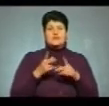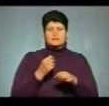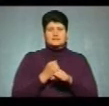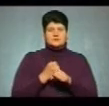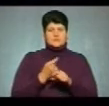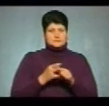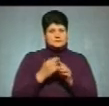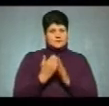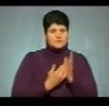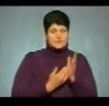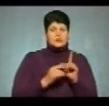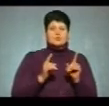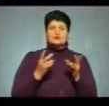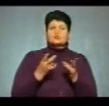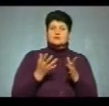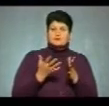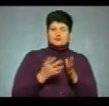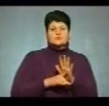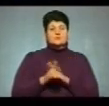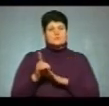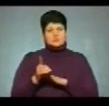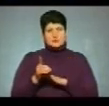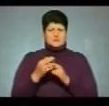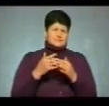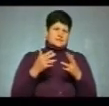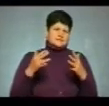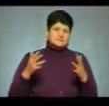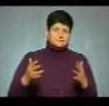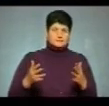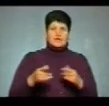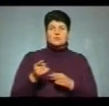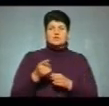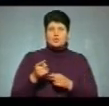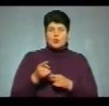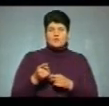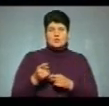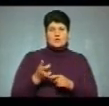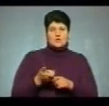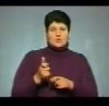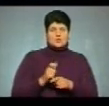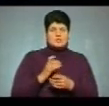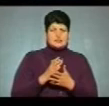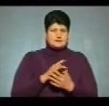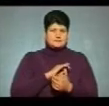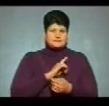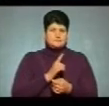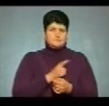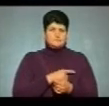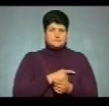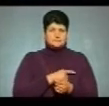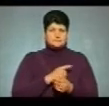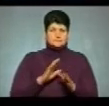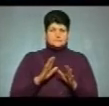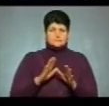цієї програми, що для цього потрібно, щоб стартувати і так далі. В Тернополі дуже є потужний такий момент